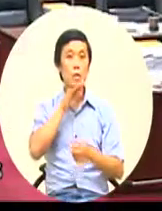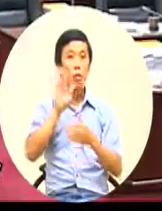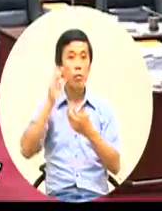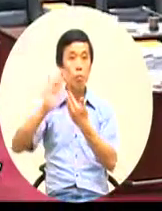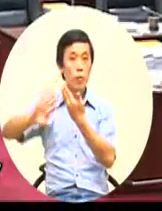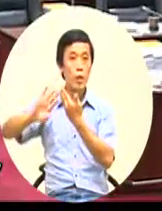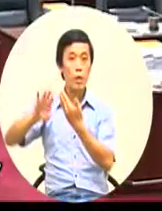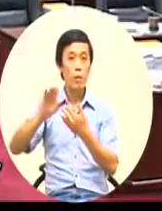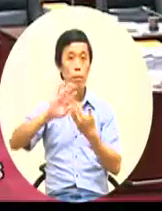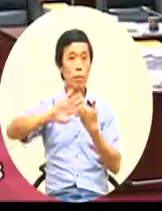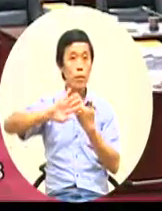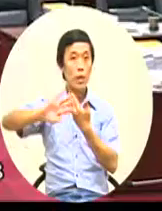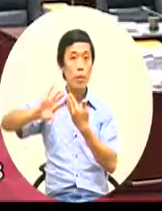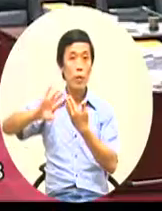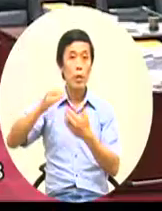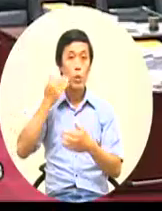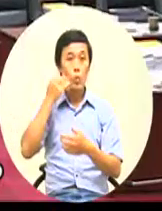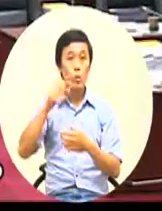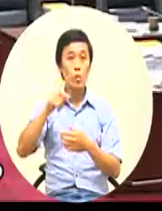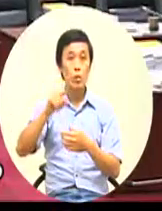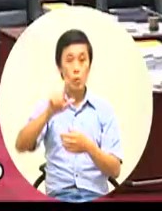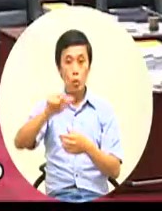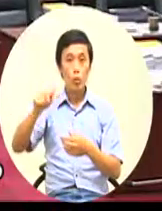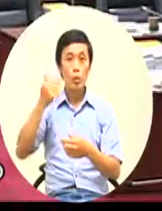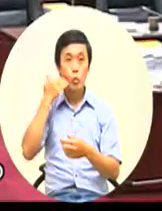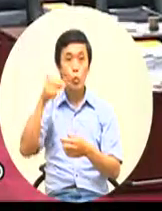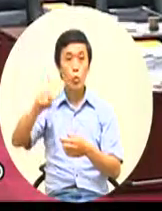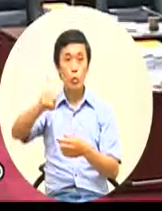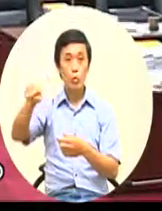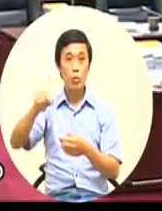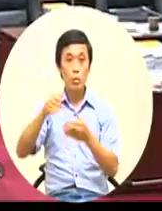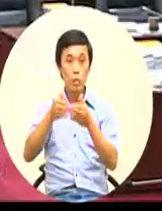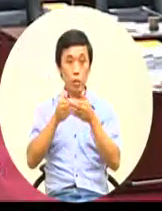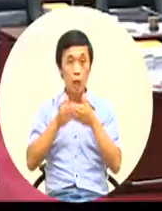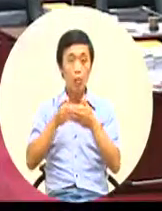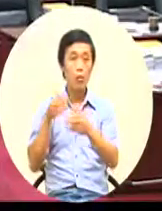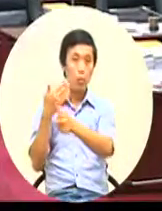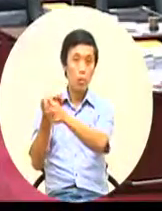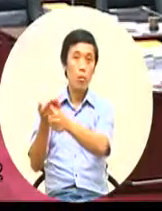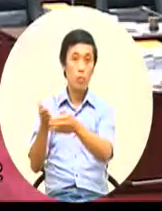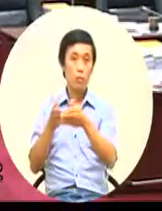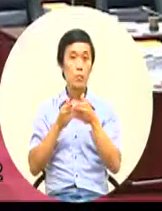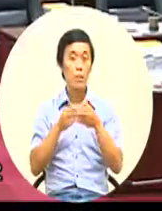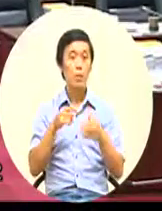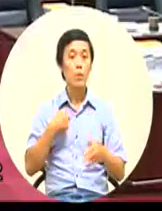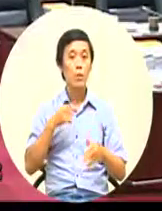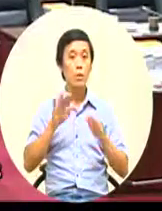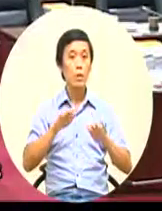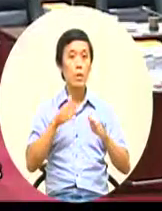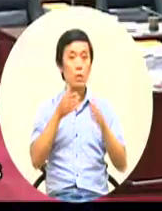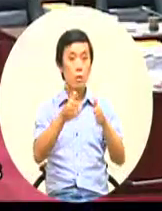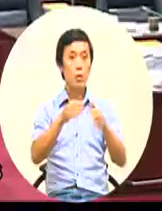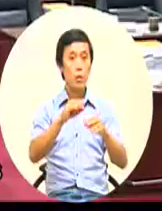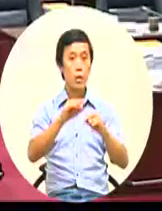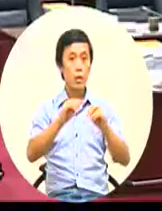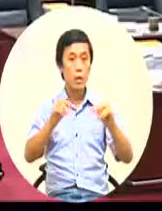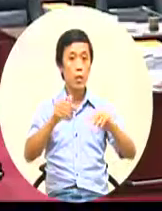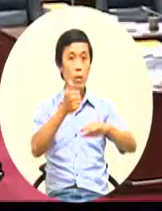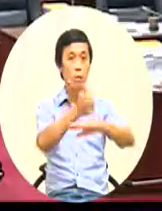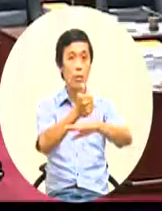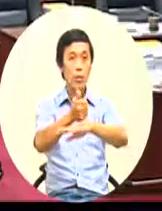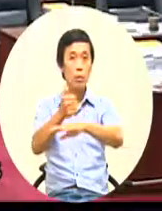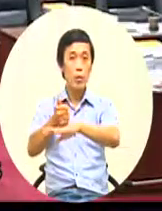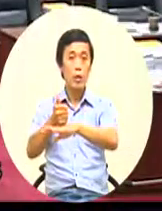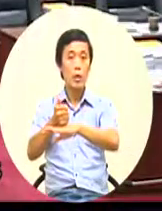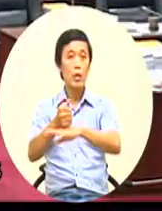件，有一天人也要用的时，咱就要行人。好，所以我底下要跟咱所有的占用户说一声抱